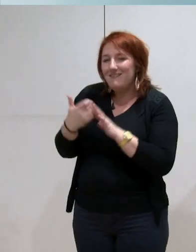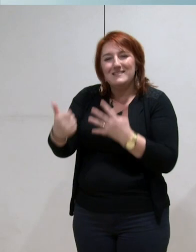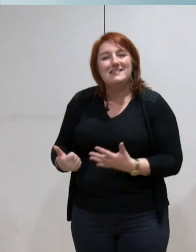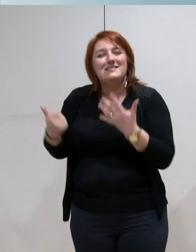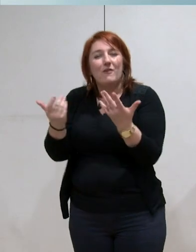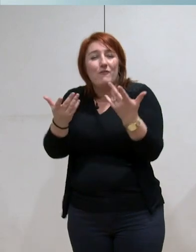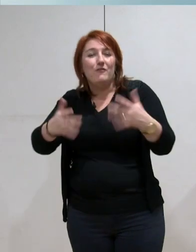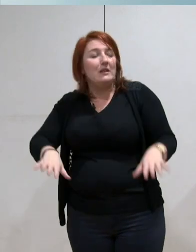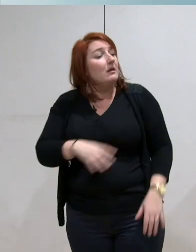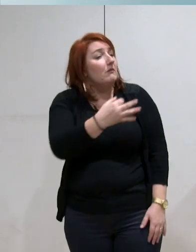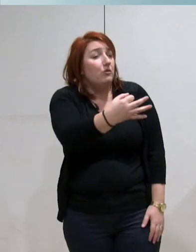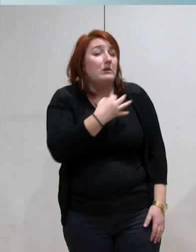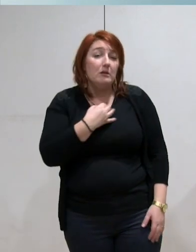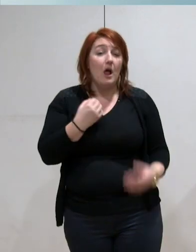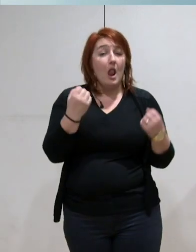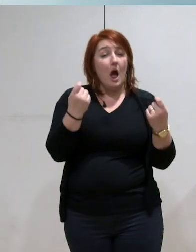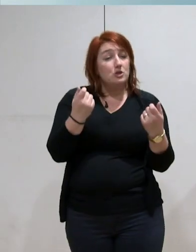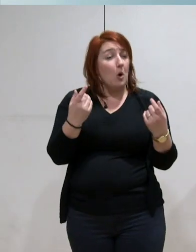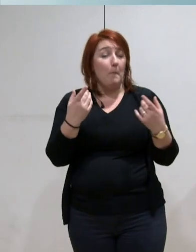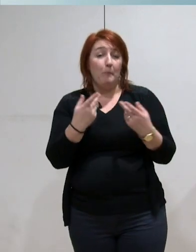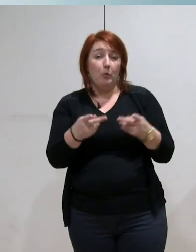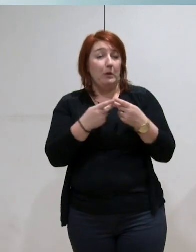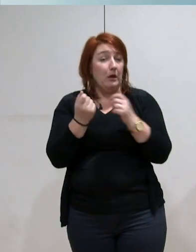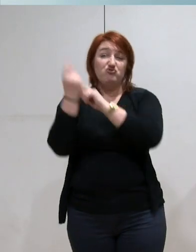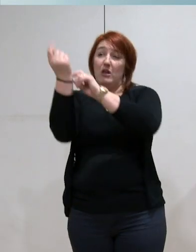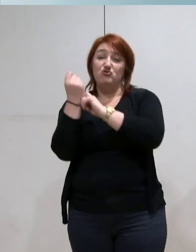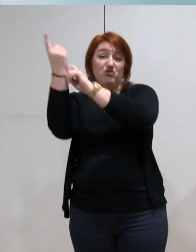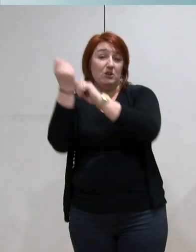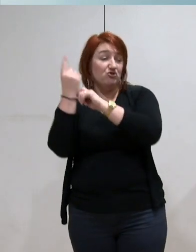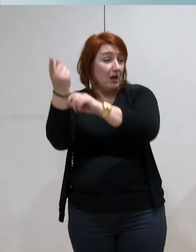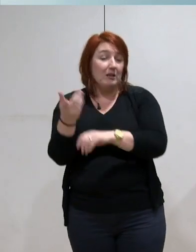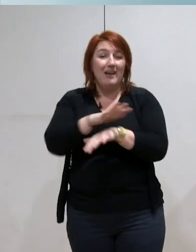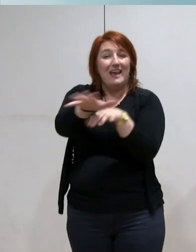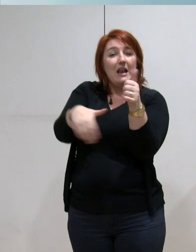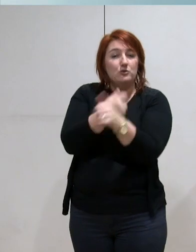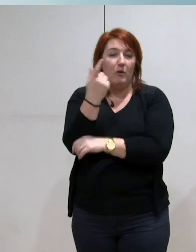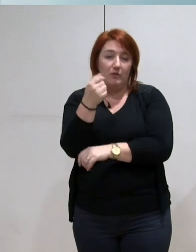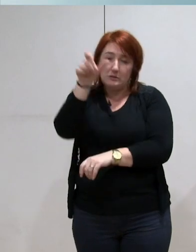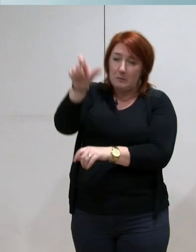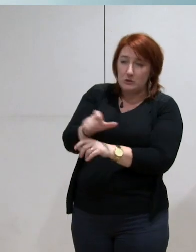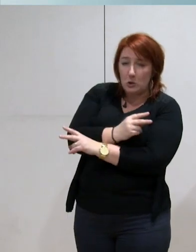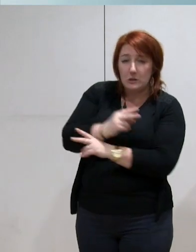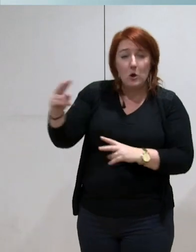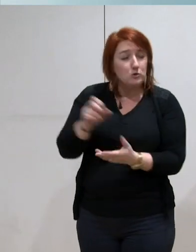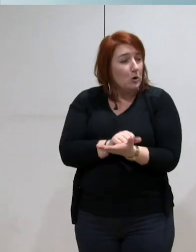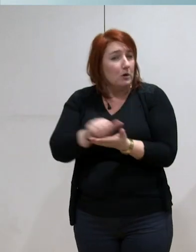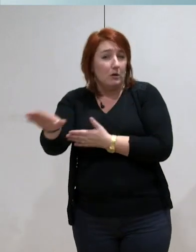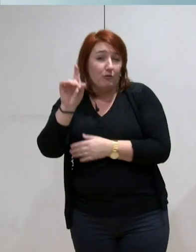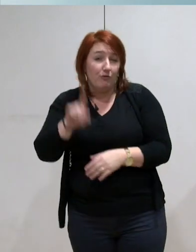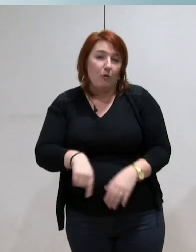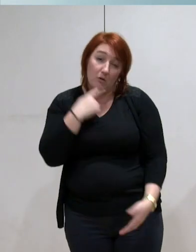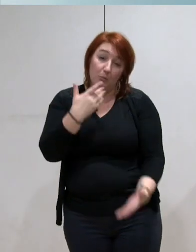bien compris était jeté par les fenêtres et l'adjoint au finance un irresponsable dangereux qu'il faudrait songer à enfermer autrement